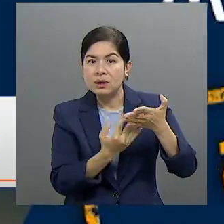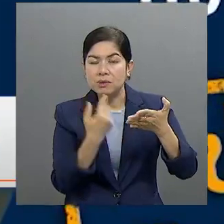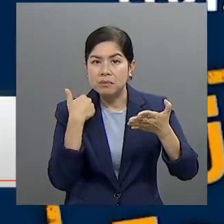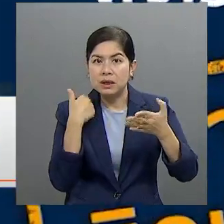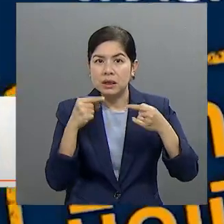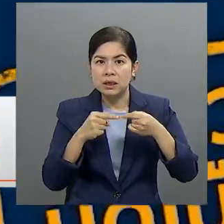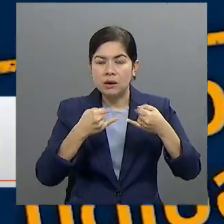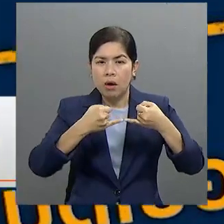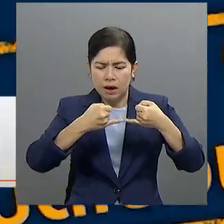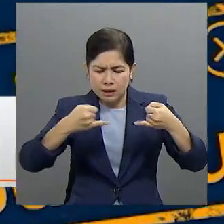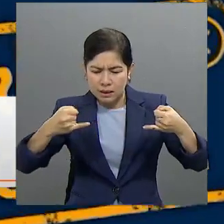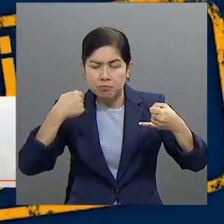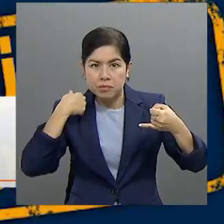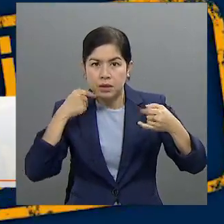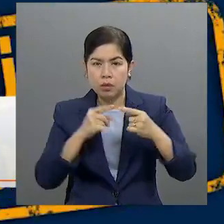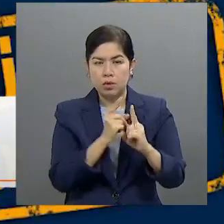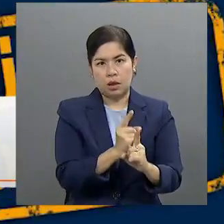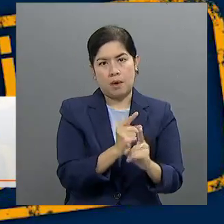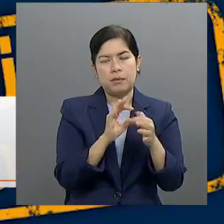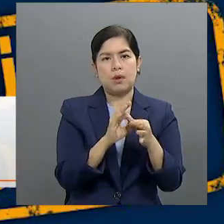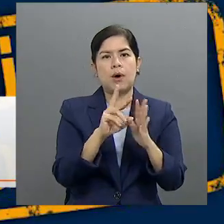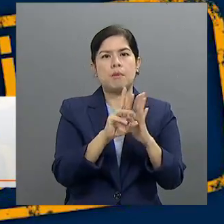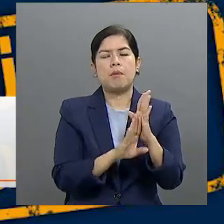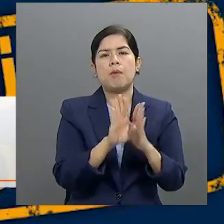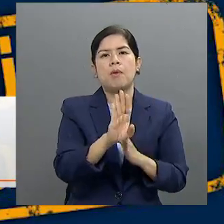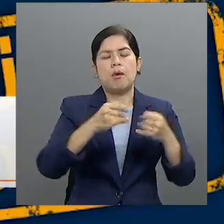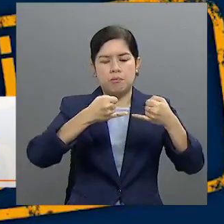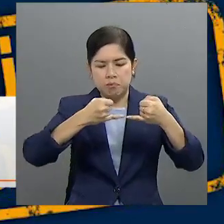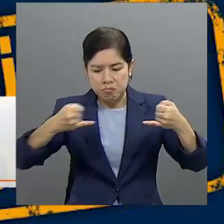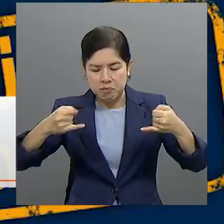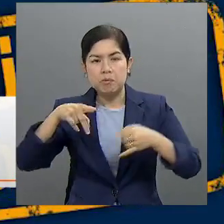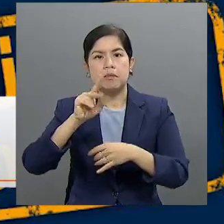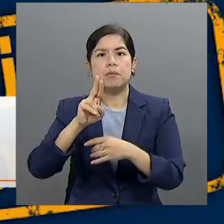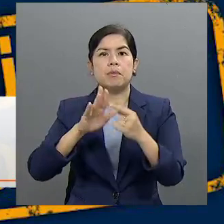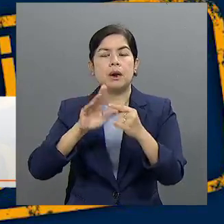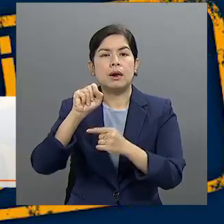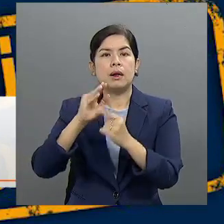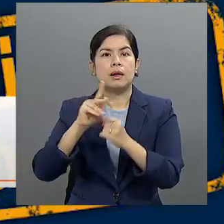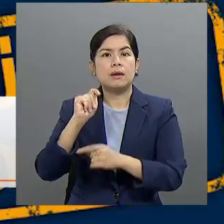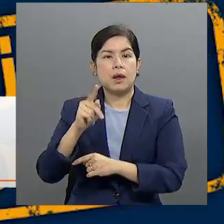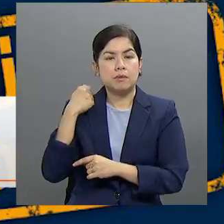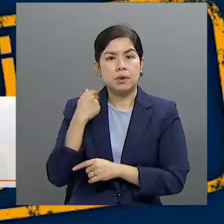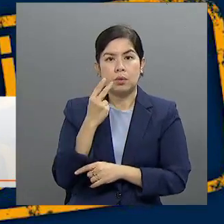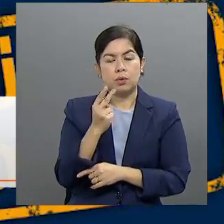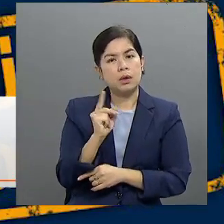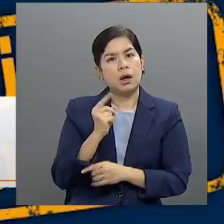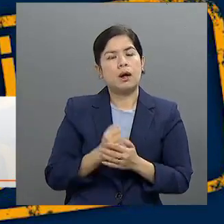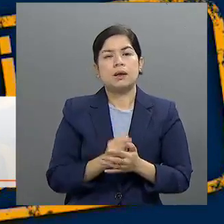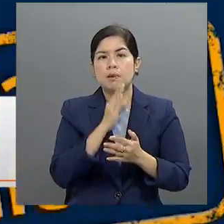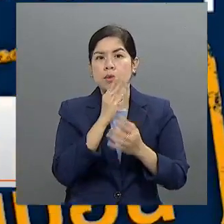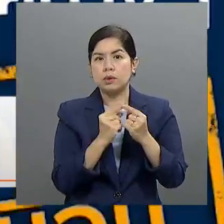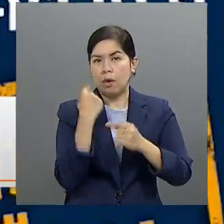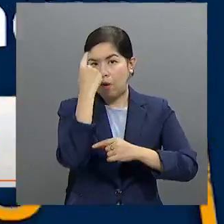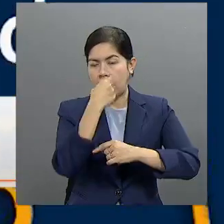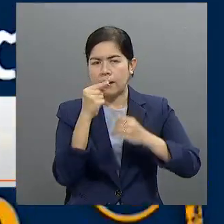ขยายตัวโดยระบบประสาทอัตโนมัติซึ่งในบางคนอาจจะสังเกตเห็นได้ชัดโดยเฉพาะคนที่แบบมีผิวขาวผิวบาง